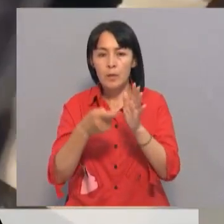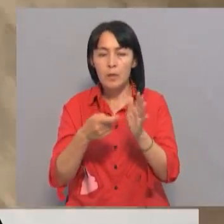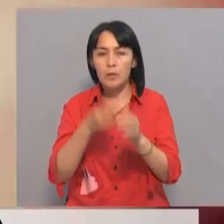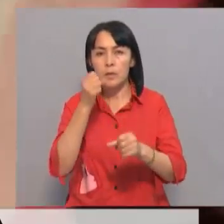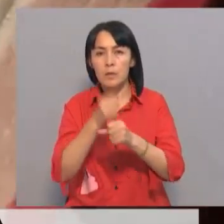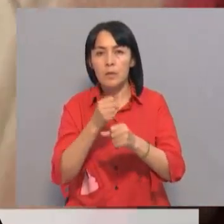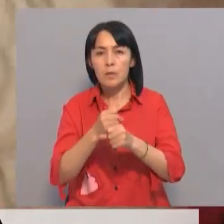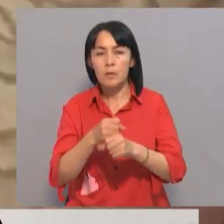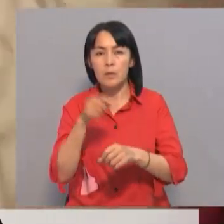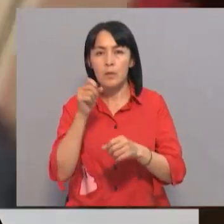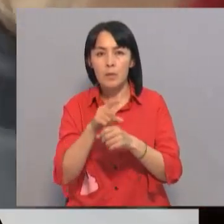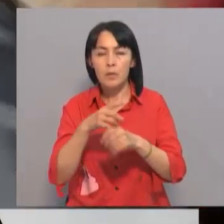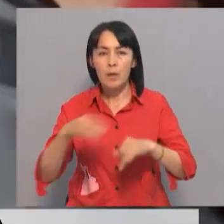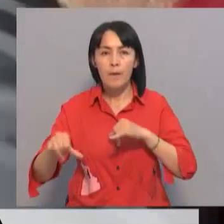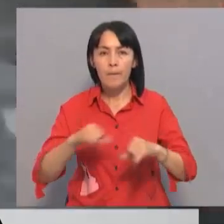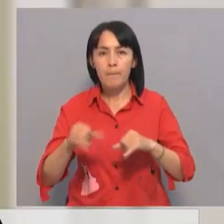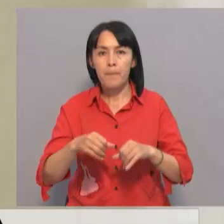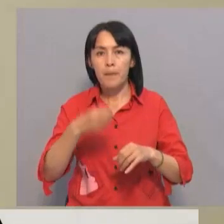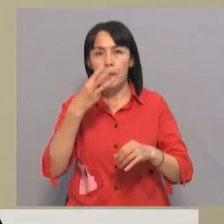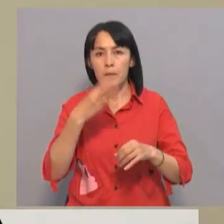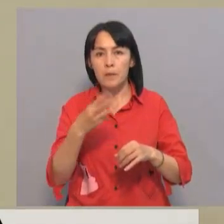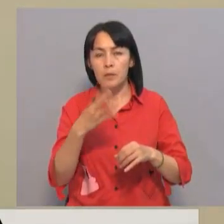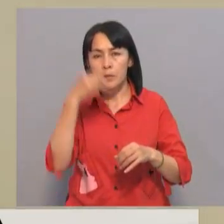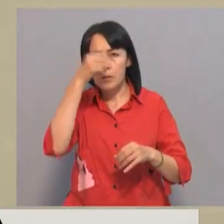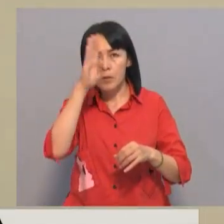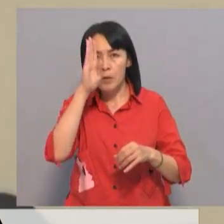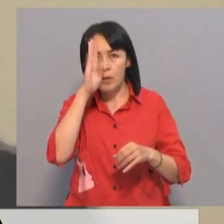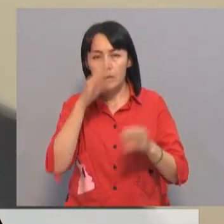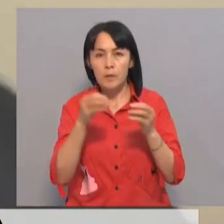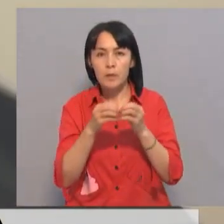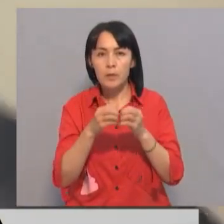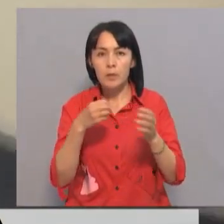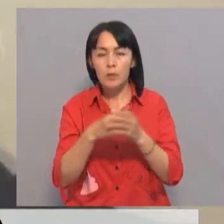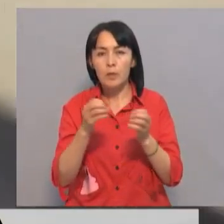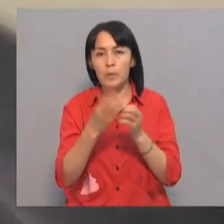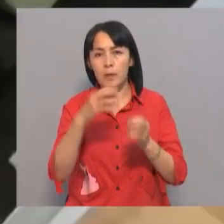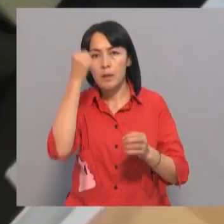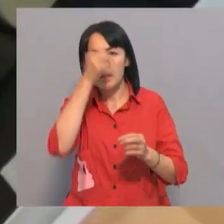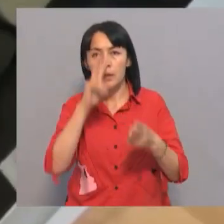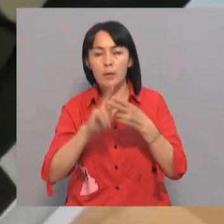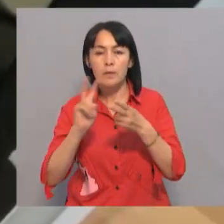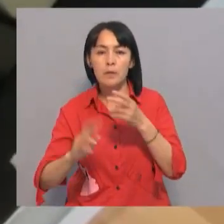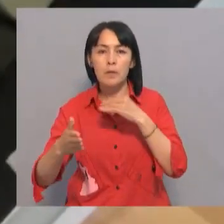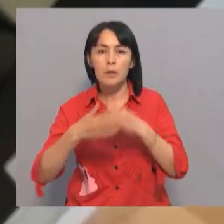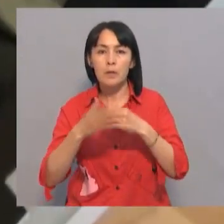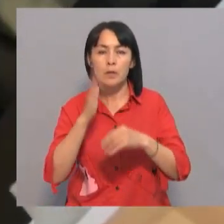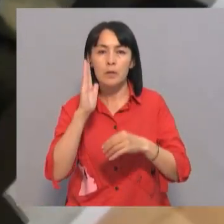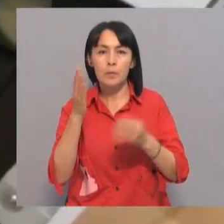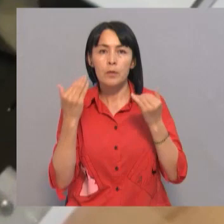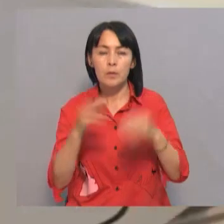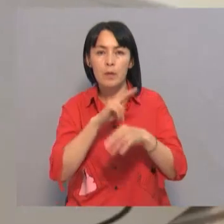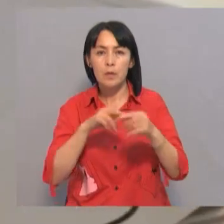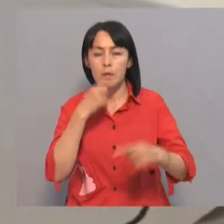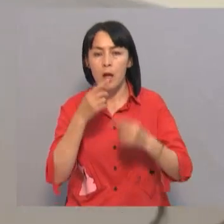совершение указанного преступления тридцати четырёхлетнему мужчине грозит от 10 до 15 лет колонии стражи порядка